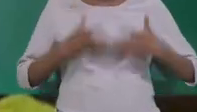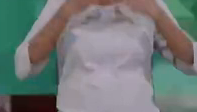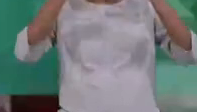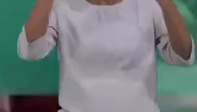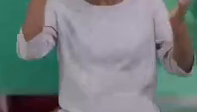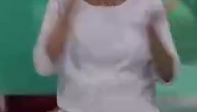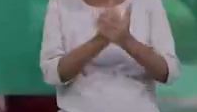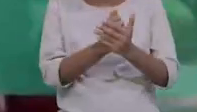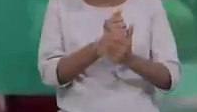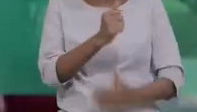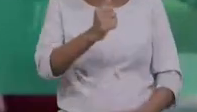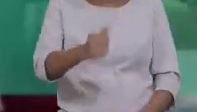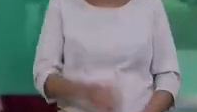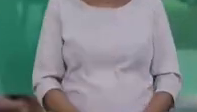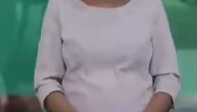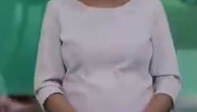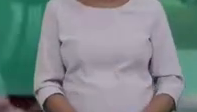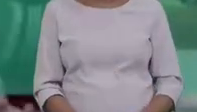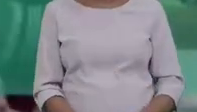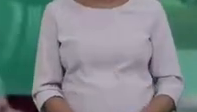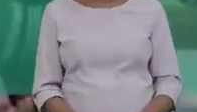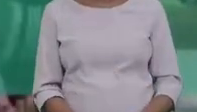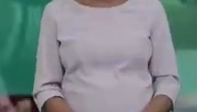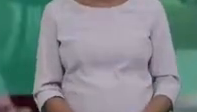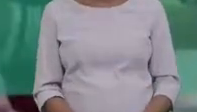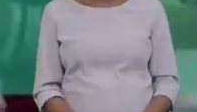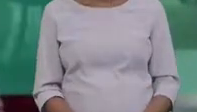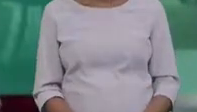Quelqu'un crie Amen.